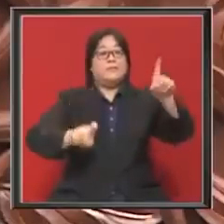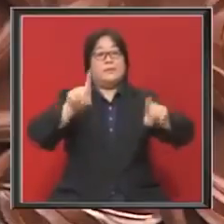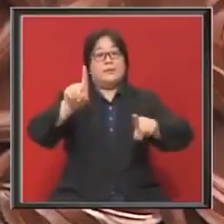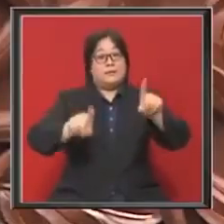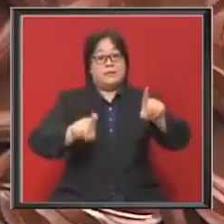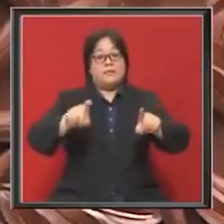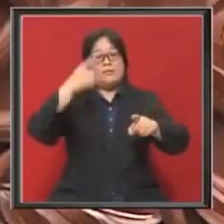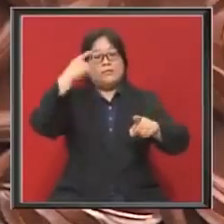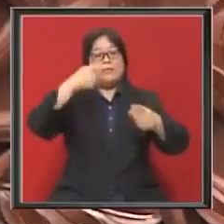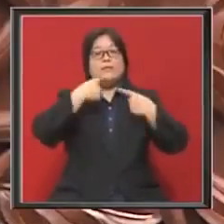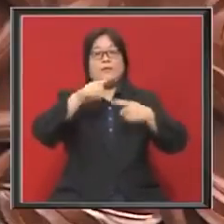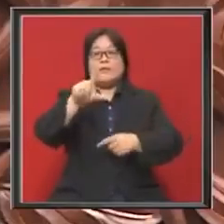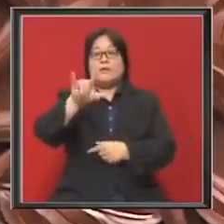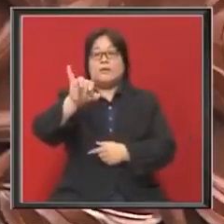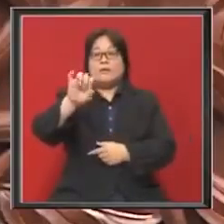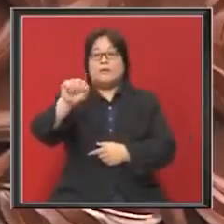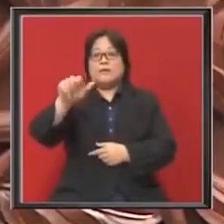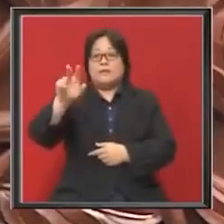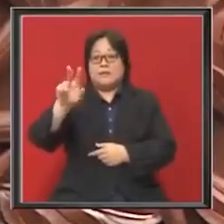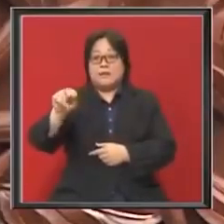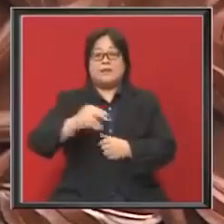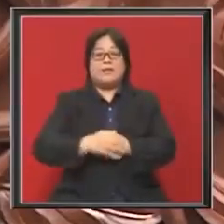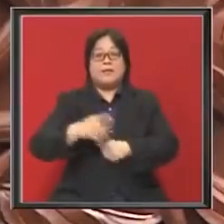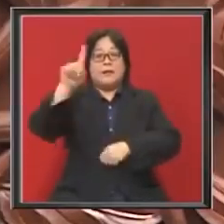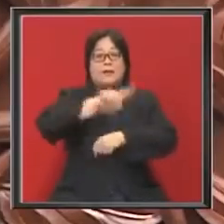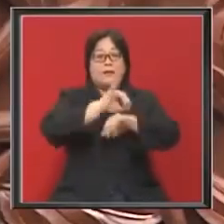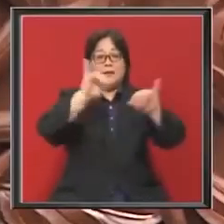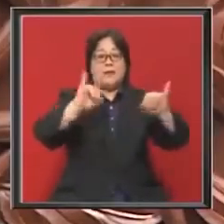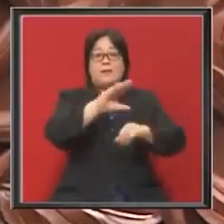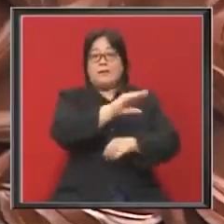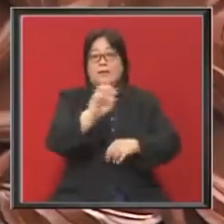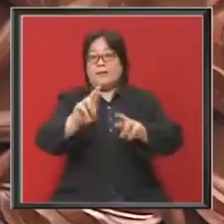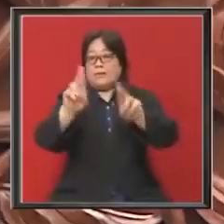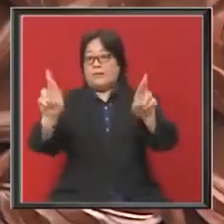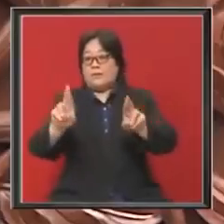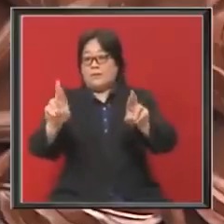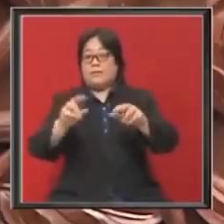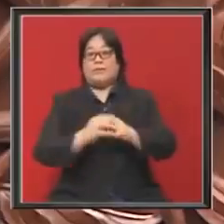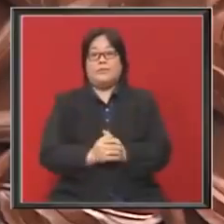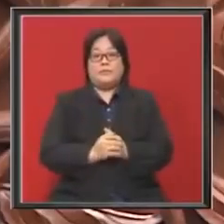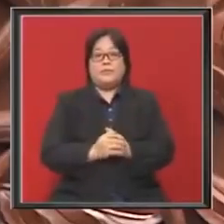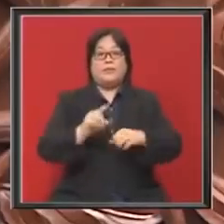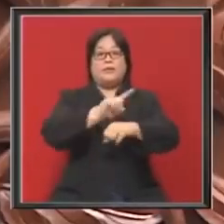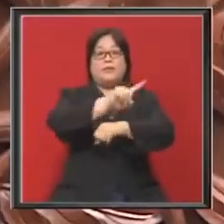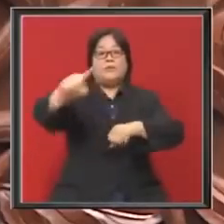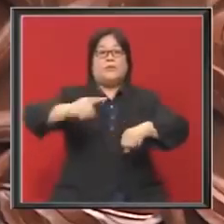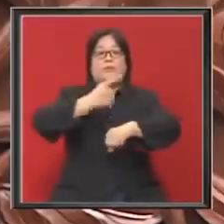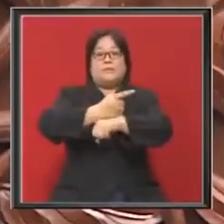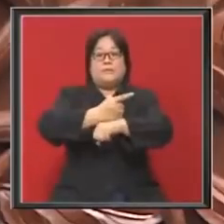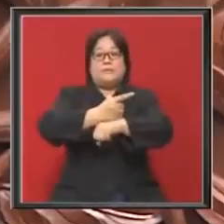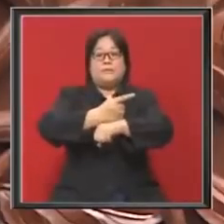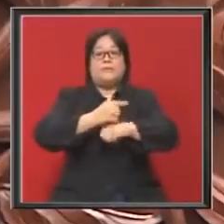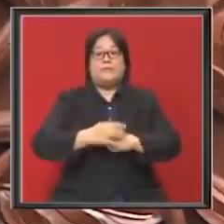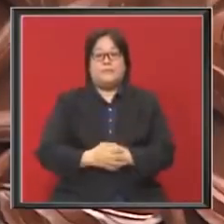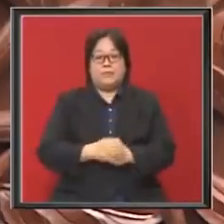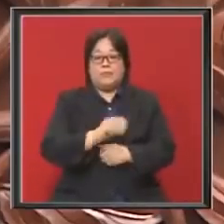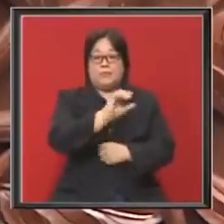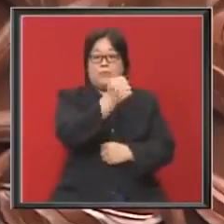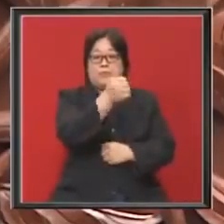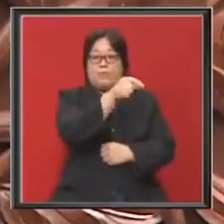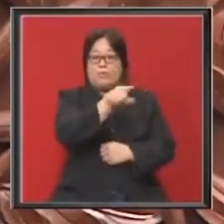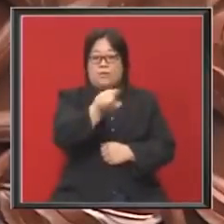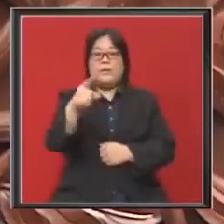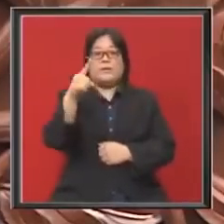pertanyaan-pertanyaan bagi jawab lisan pada hari isnin dan Rabu selama satu jam Hai 10